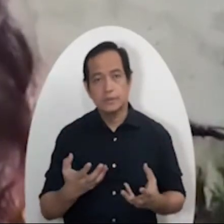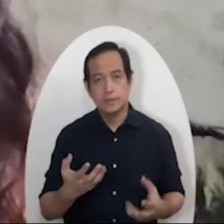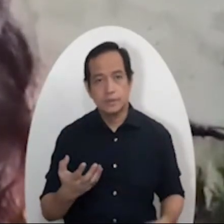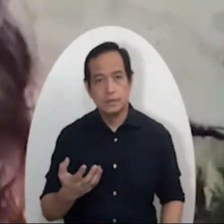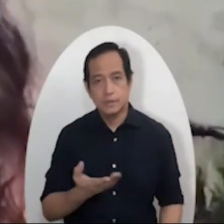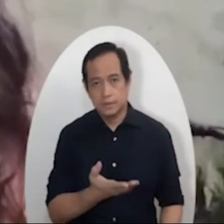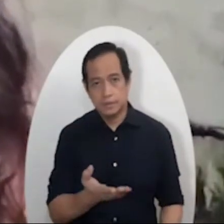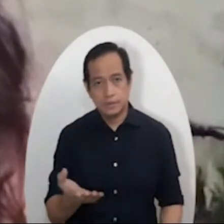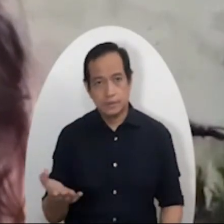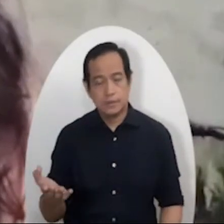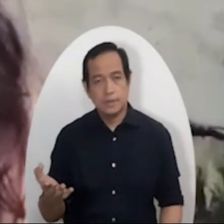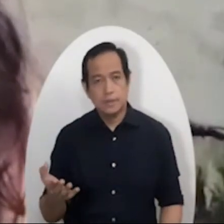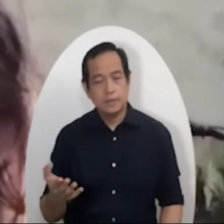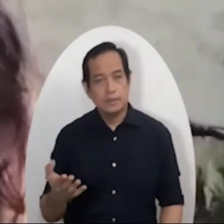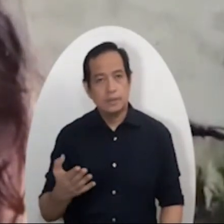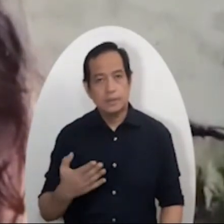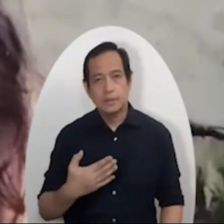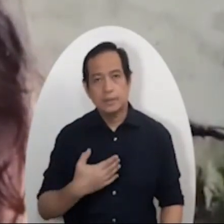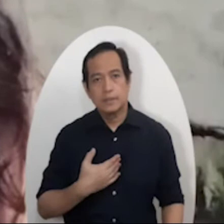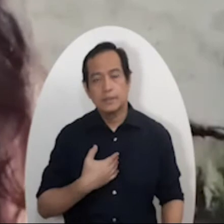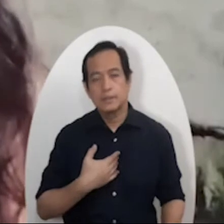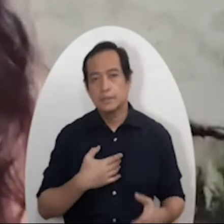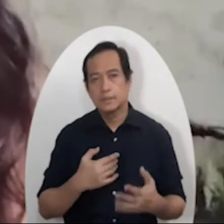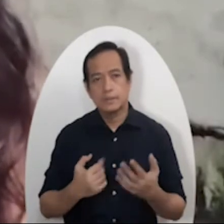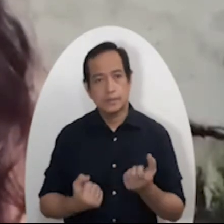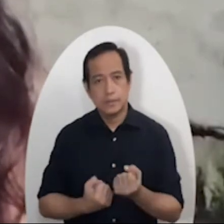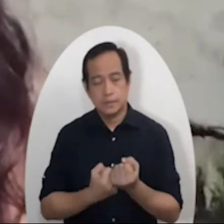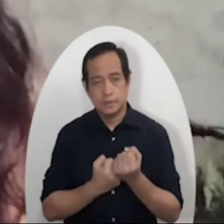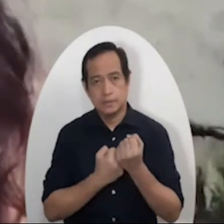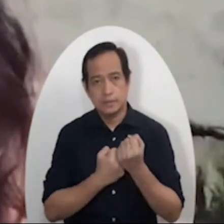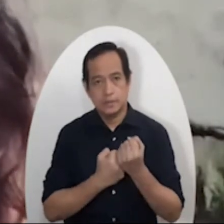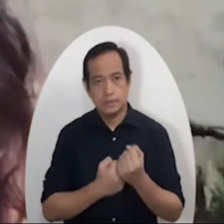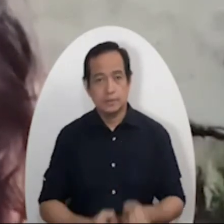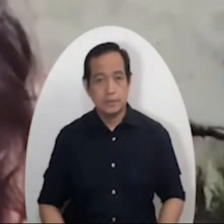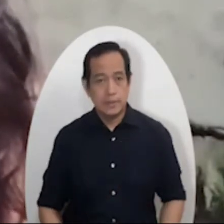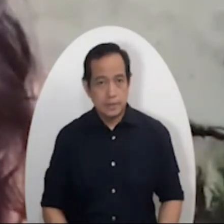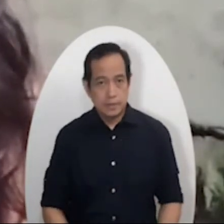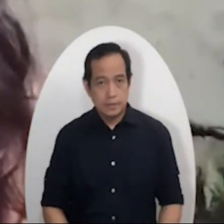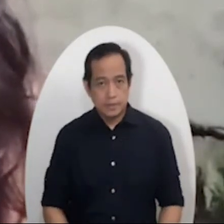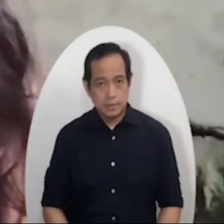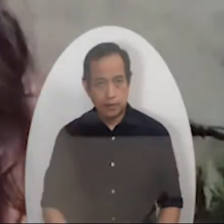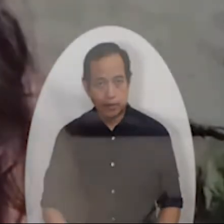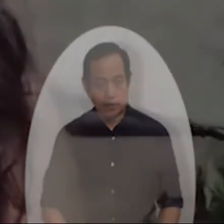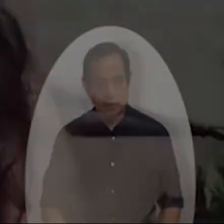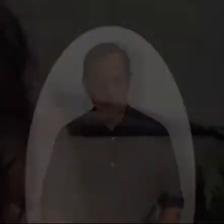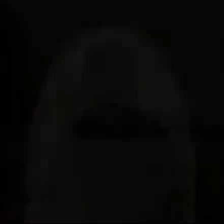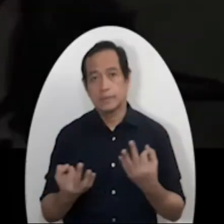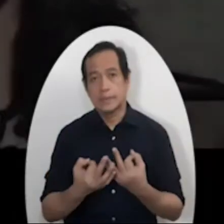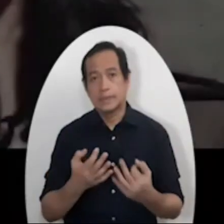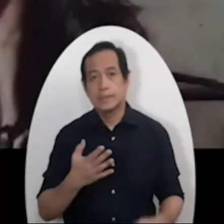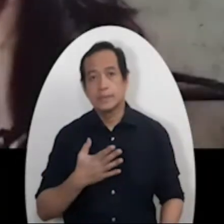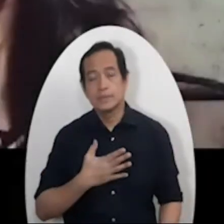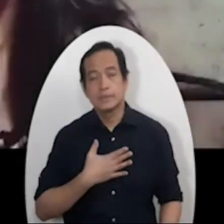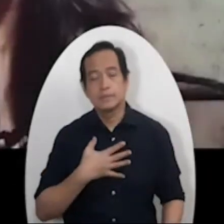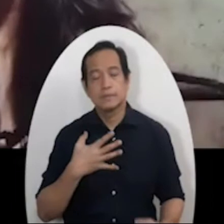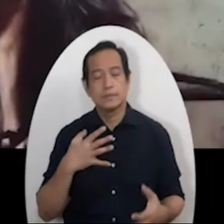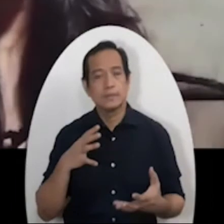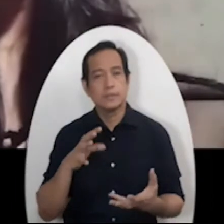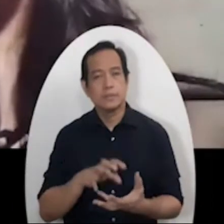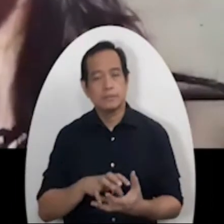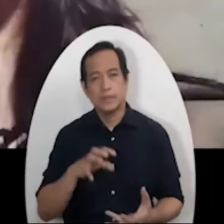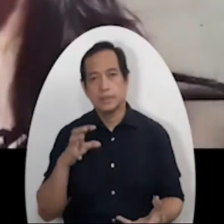akong single mother at ang hanap buhay ko po ay nagluluto lang po ng pagkain para